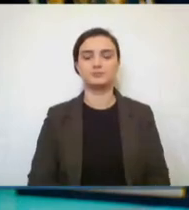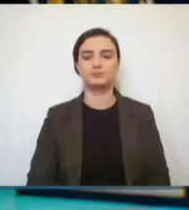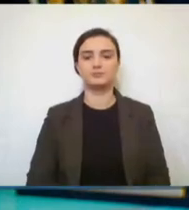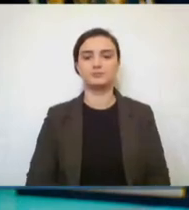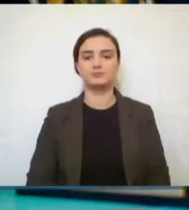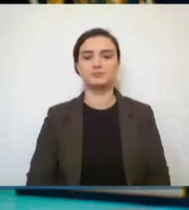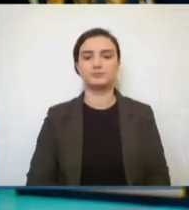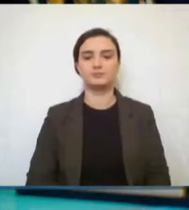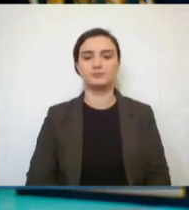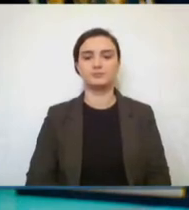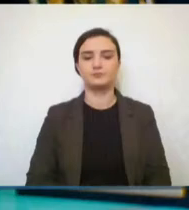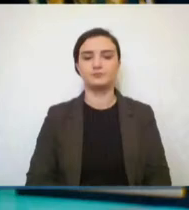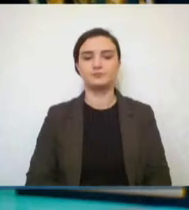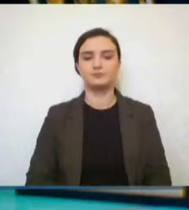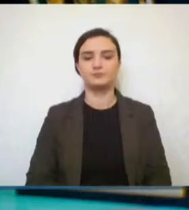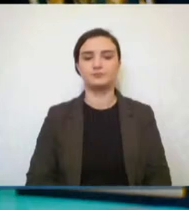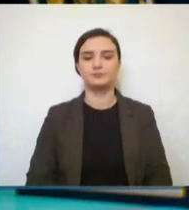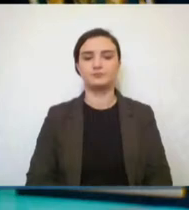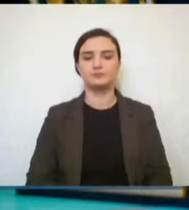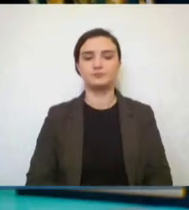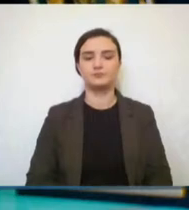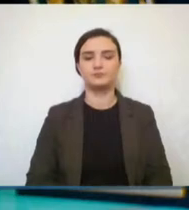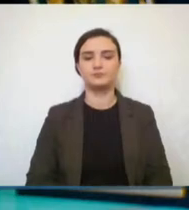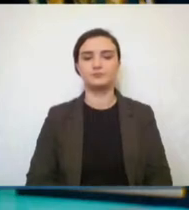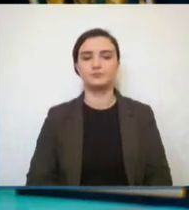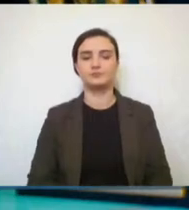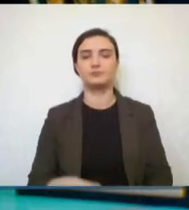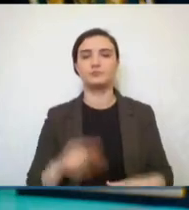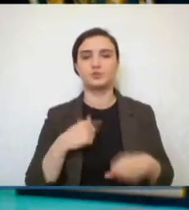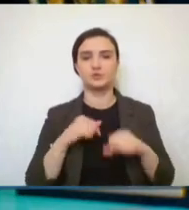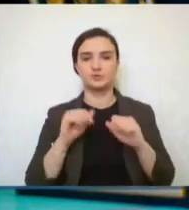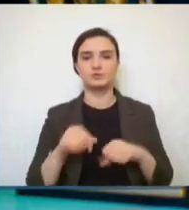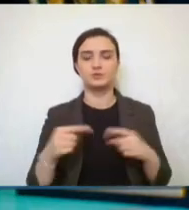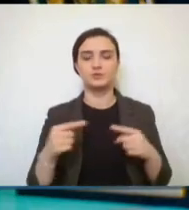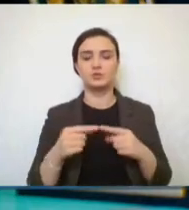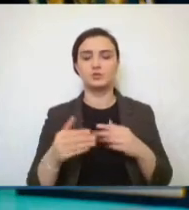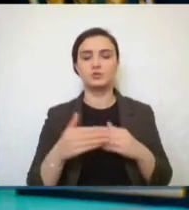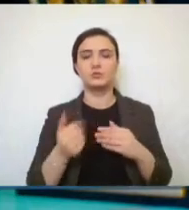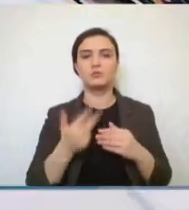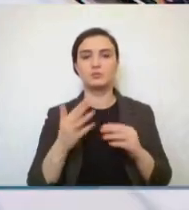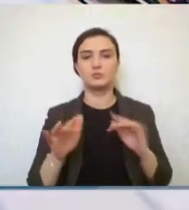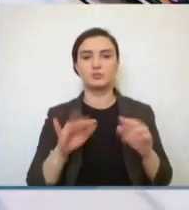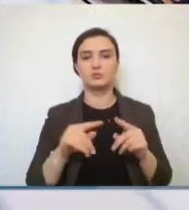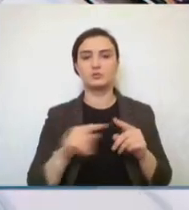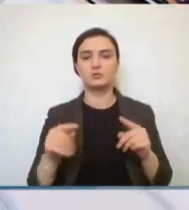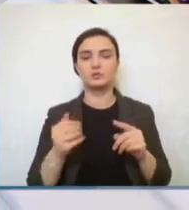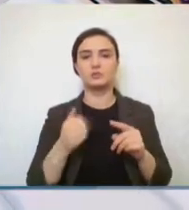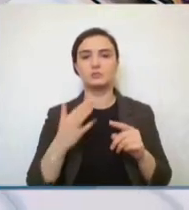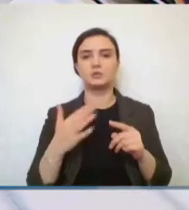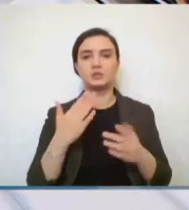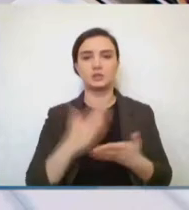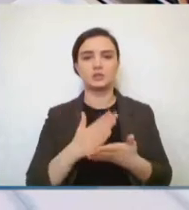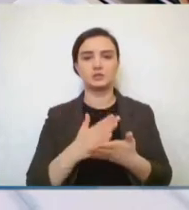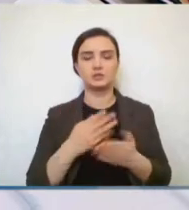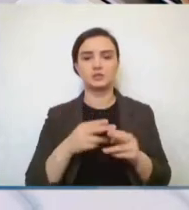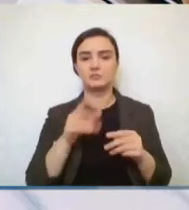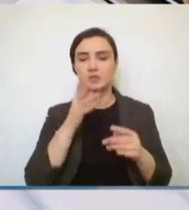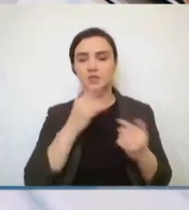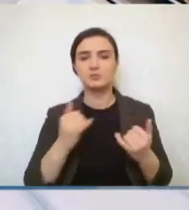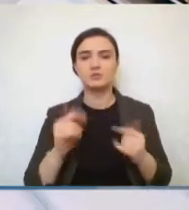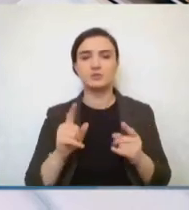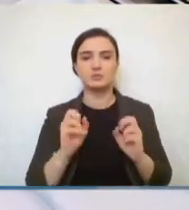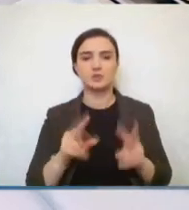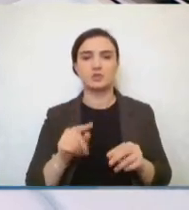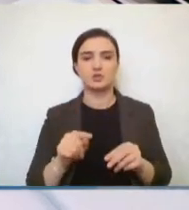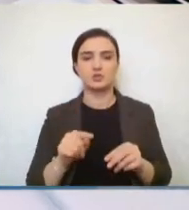შეგვილია დავადგინოთ, რამდენად ეს პროცესი აქტიურად მიმდინარეობს და რამდენად წარმოადგენს იმ ეტაპისთვის რაიმე საშიშროებას. კიდევ